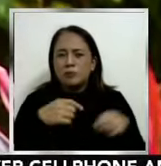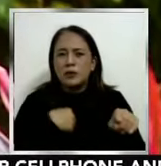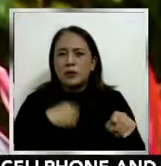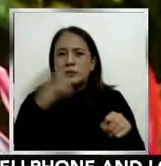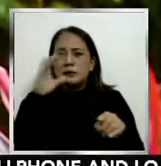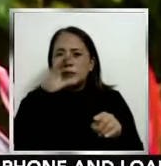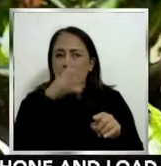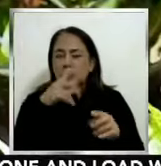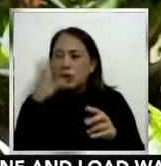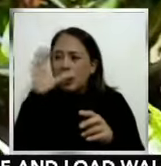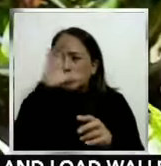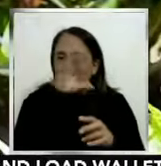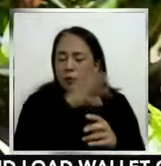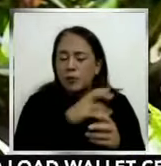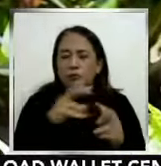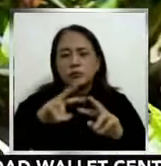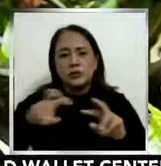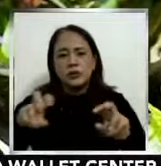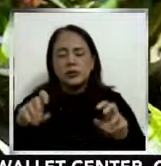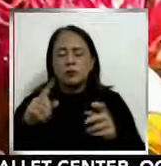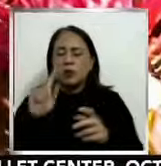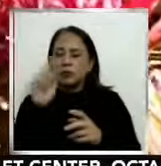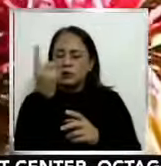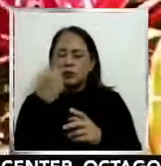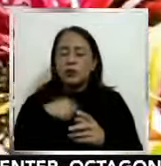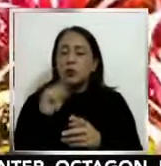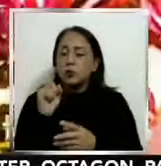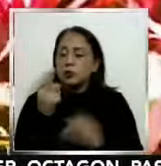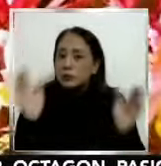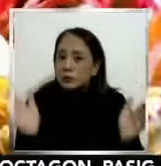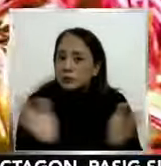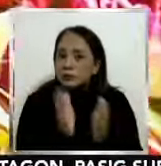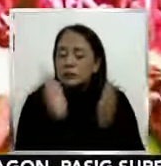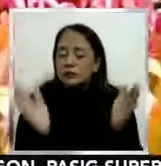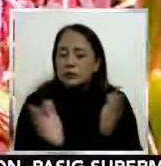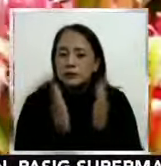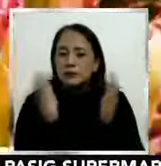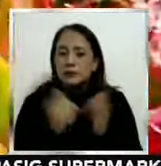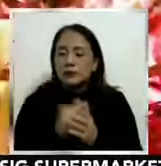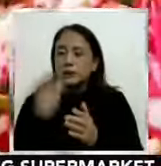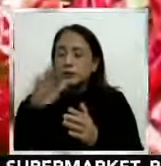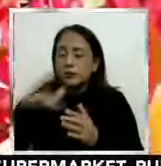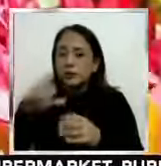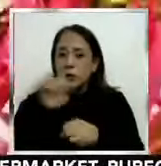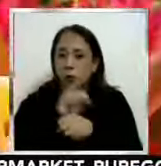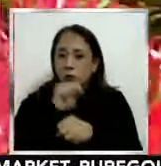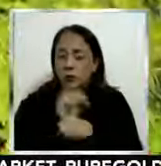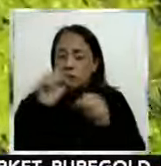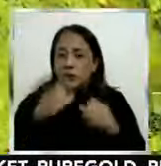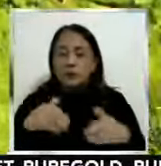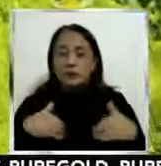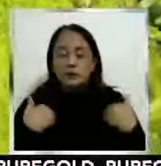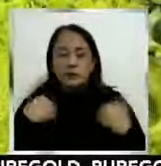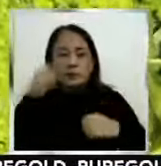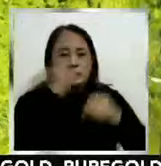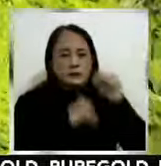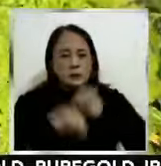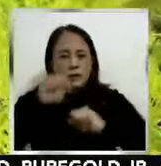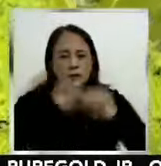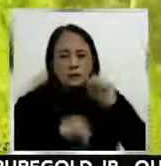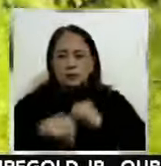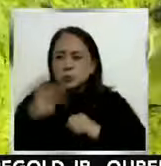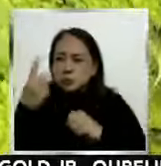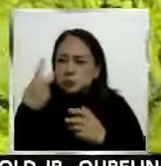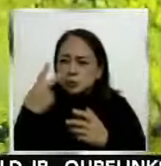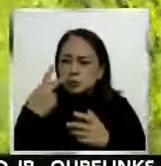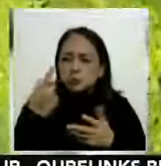for study purposes. We really encourage yung mga field workers and young scientists to explore our